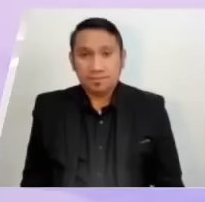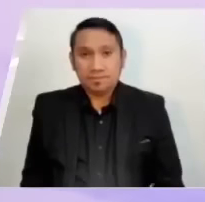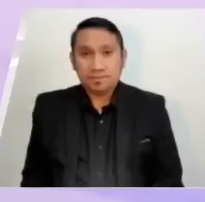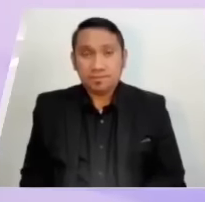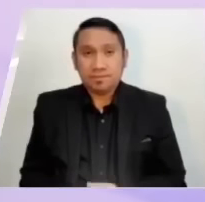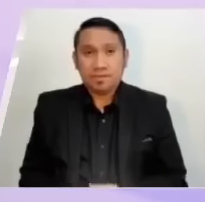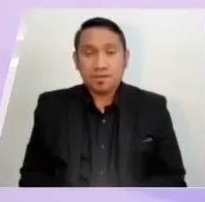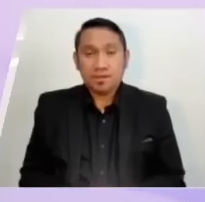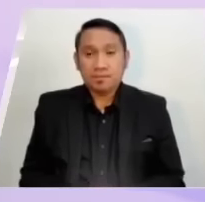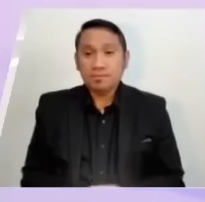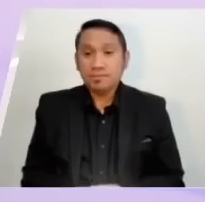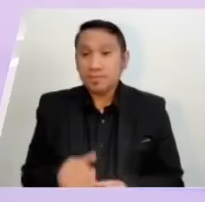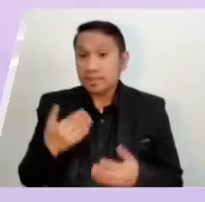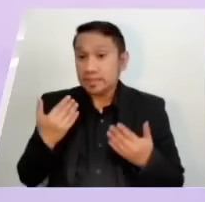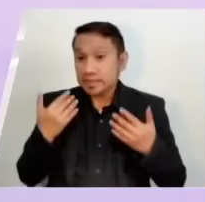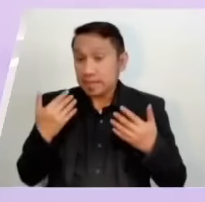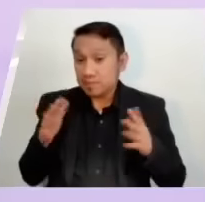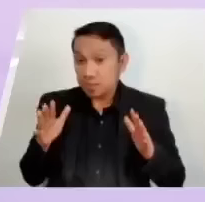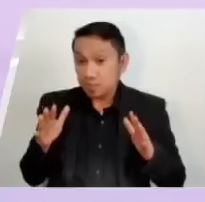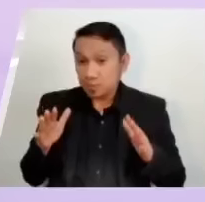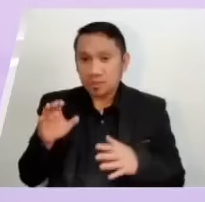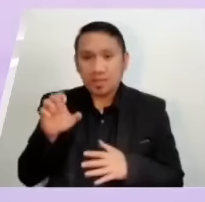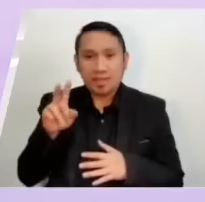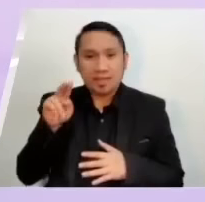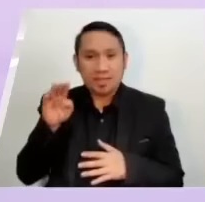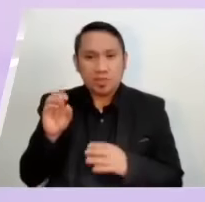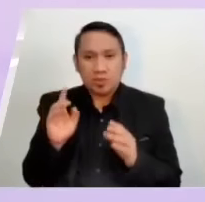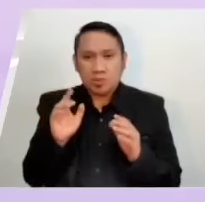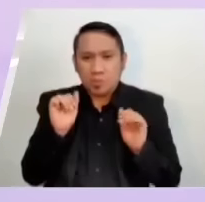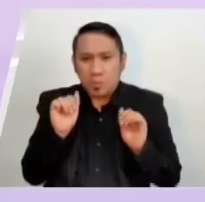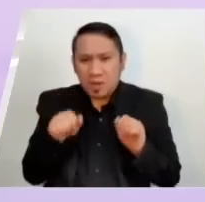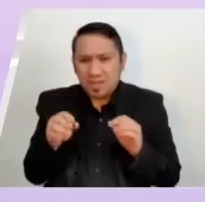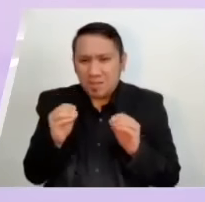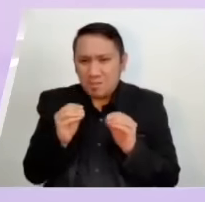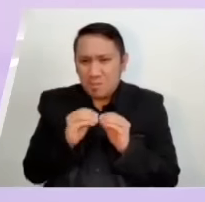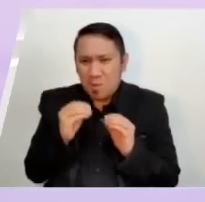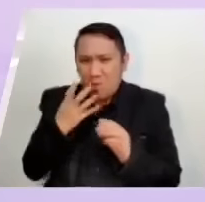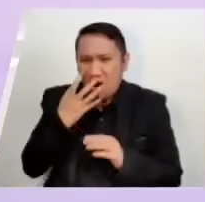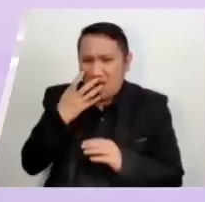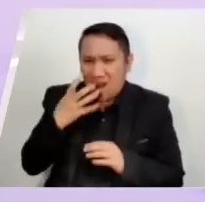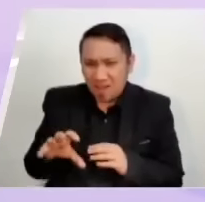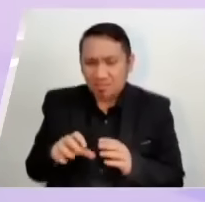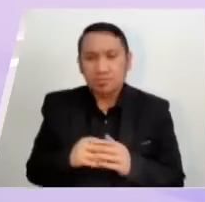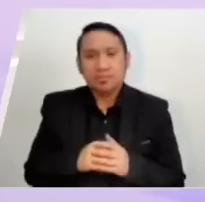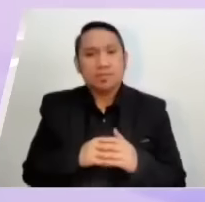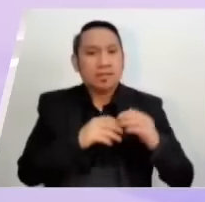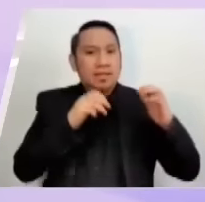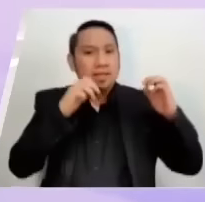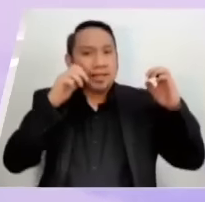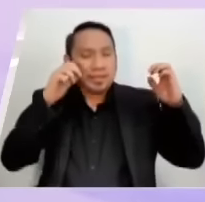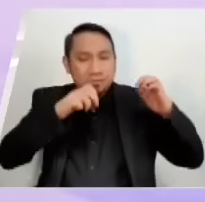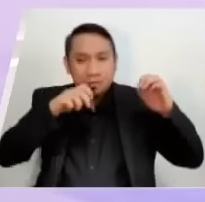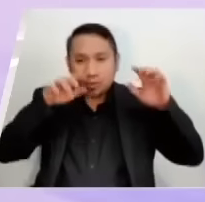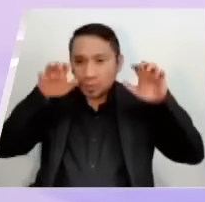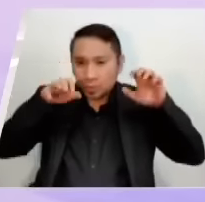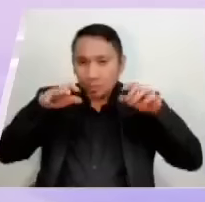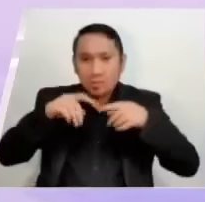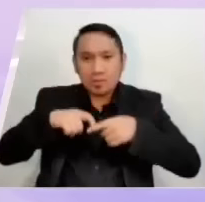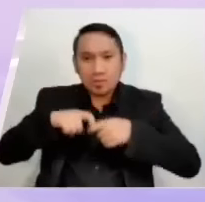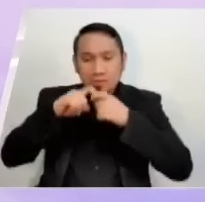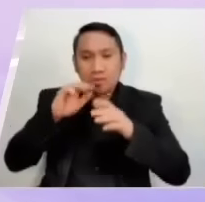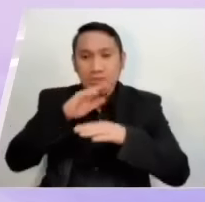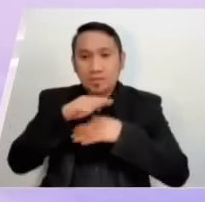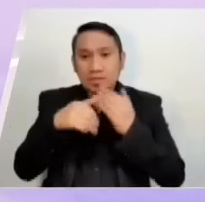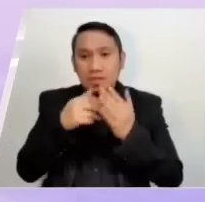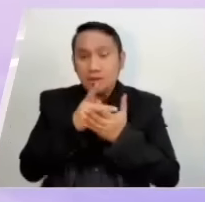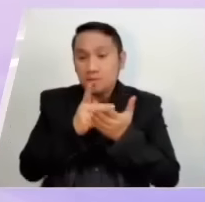Hindi pa tapos ang El Nino at posibleng tumindi pa ayon sa PAGASA. Pati ang inaasahang pag-ulan, posible raw maantala sa ilang lugar. Paano